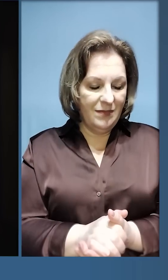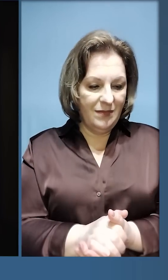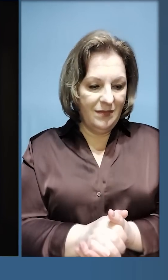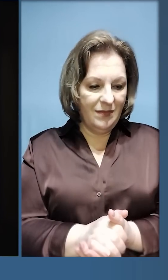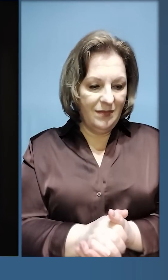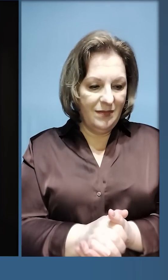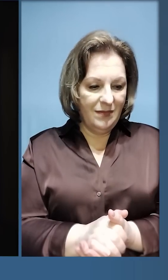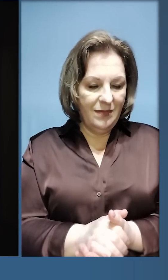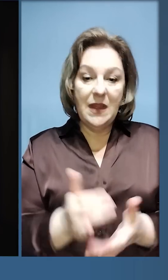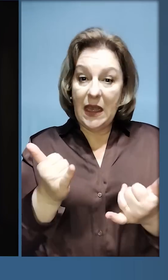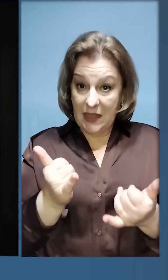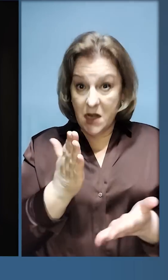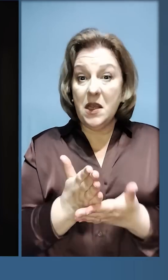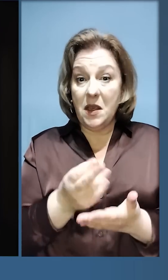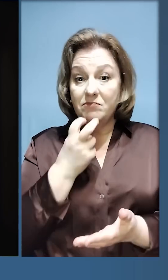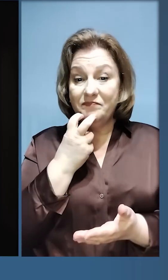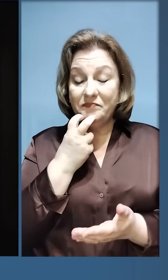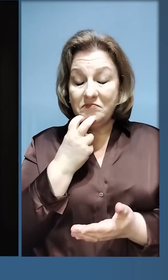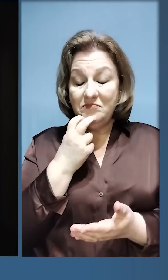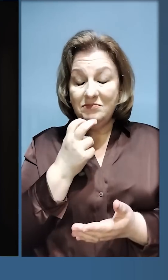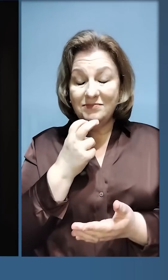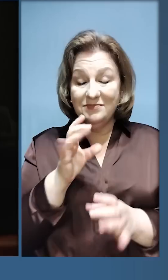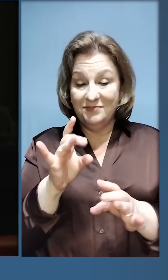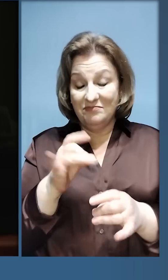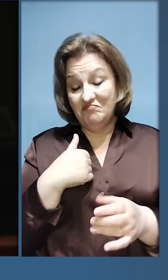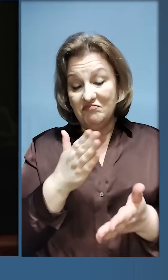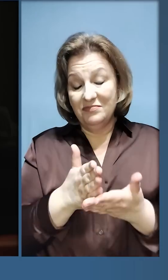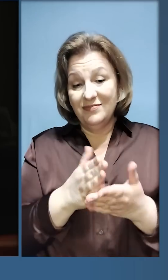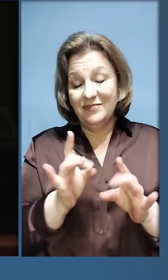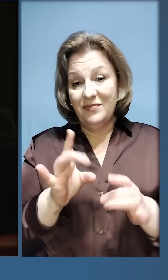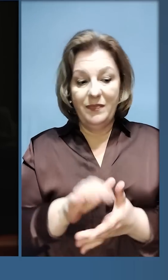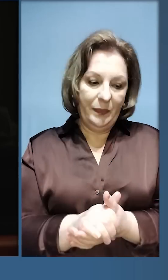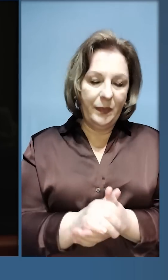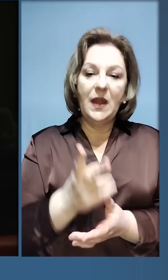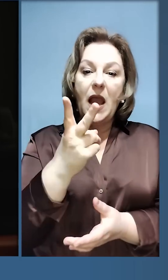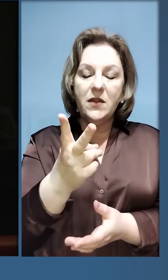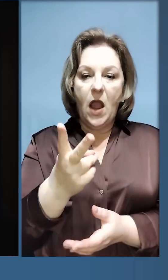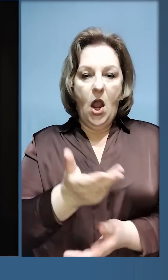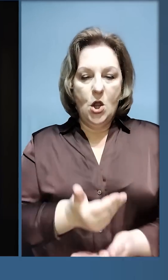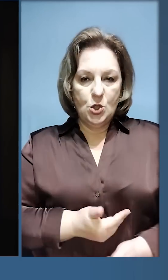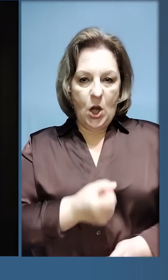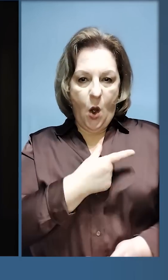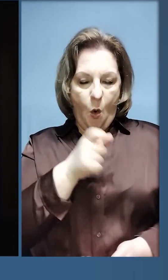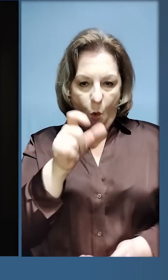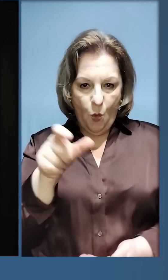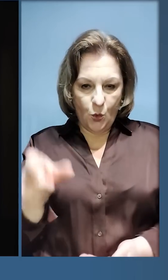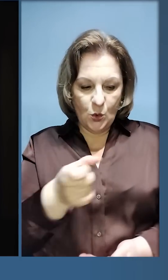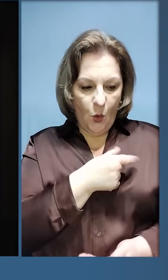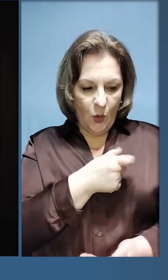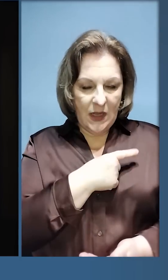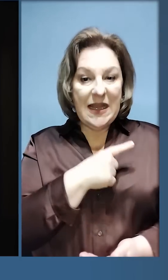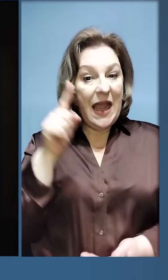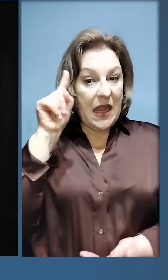Like, зараз є, я можу вам розказати. Yes. Окей, да. Два одесита,